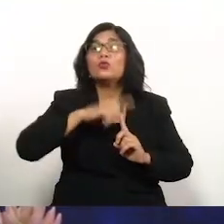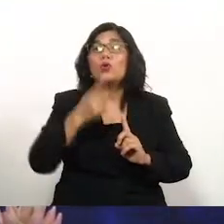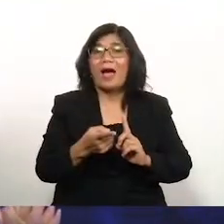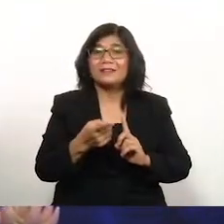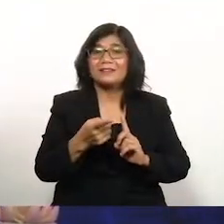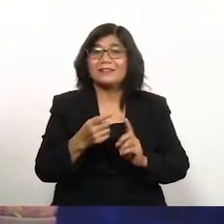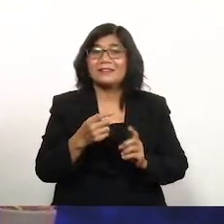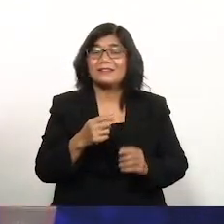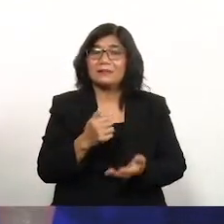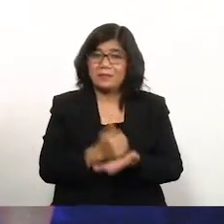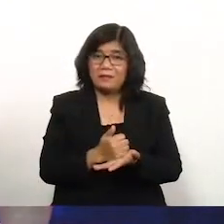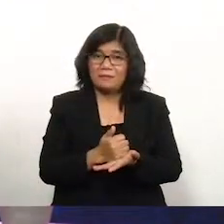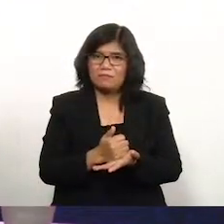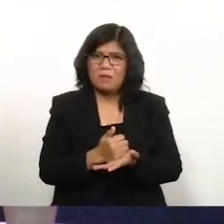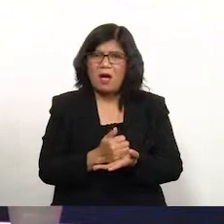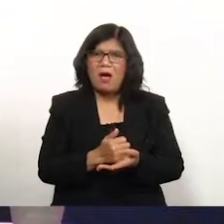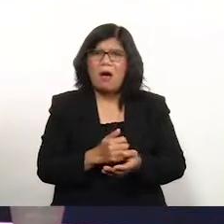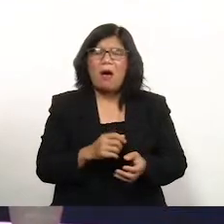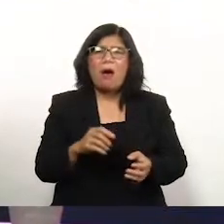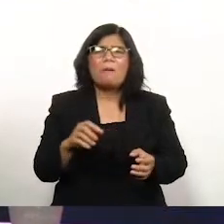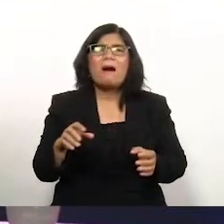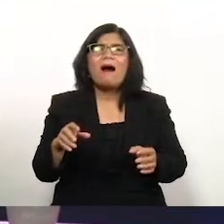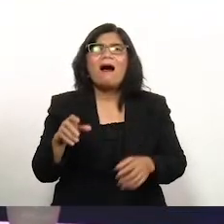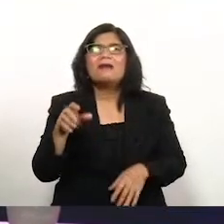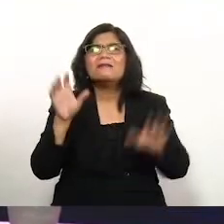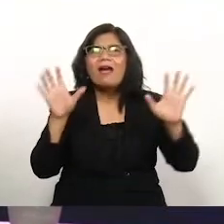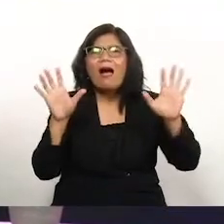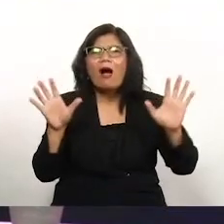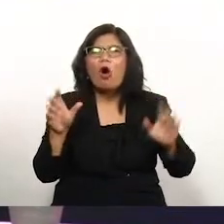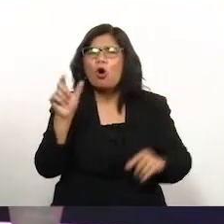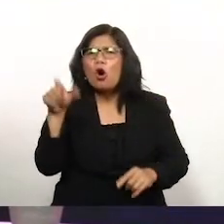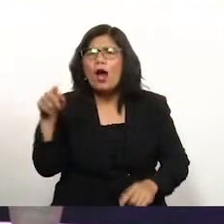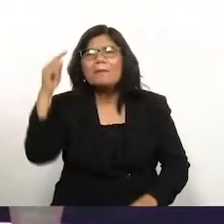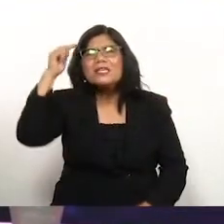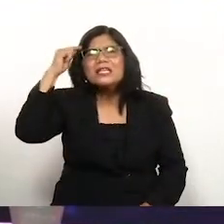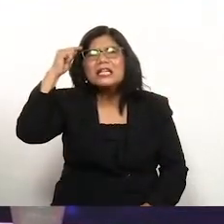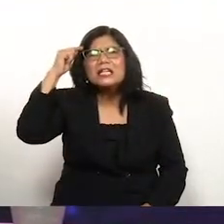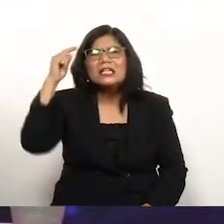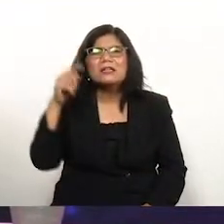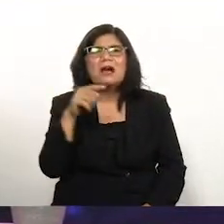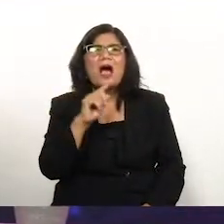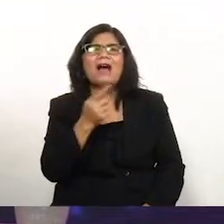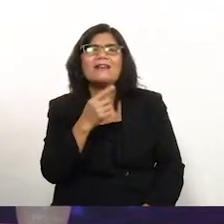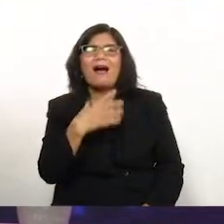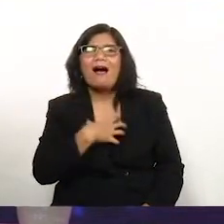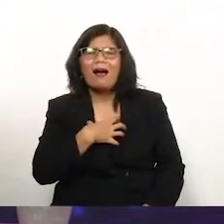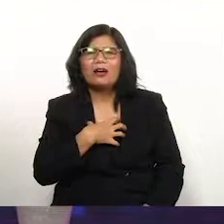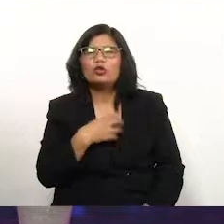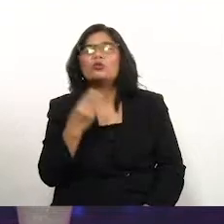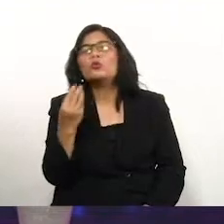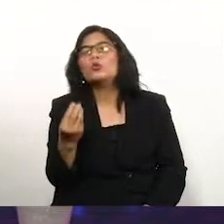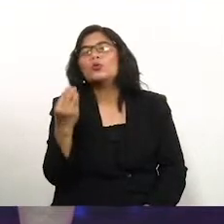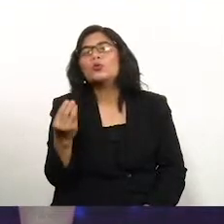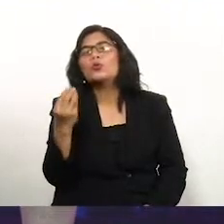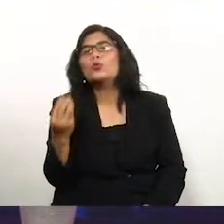Hai karena banyak orang pikirnya hak pilihnya tumbuhnya tunggu aja Tunggu kek nggak dapat lolohan setiap orang rencana Tuhan